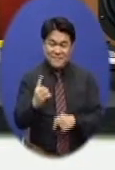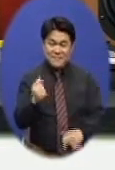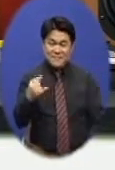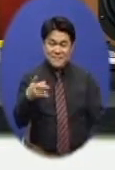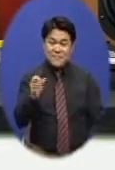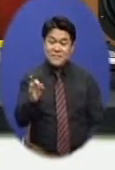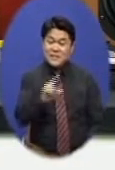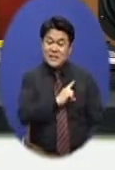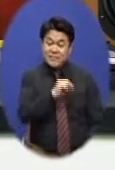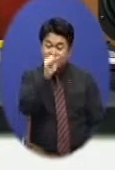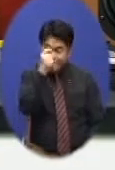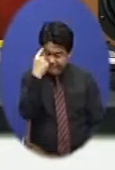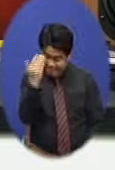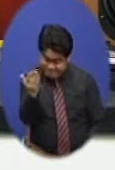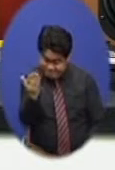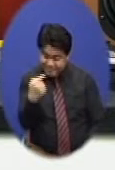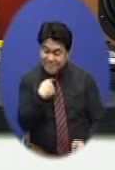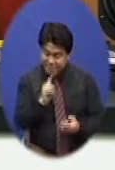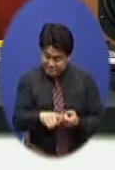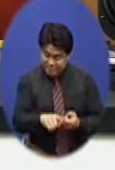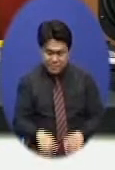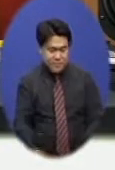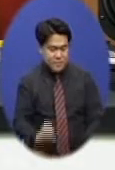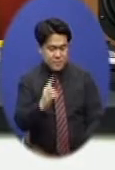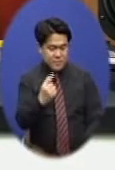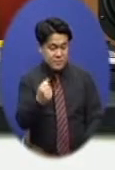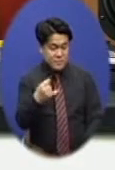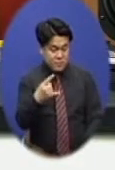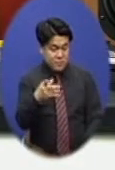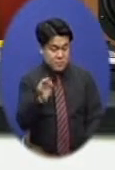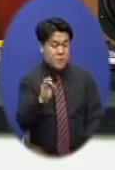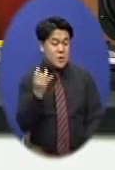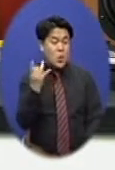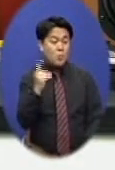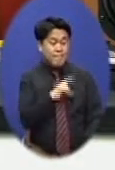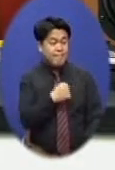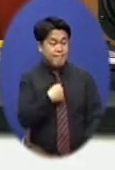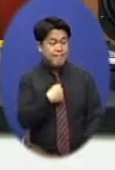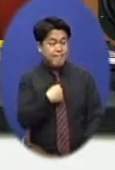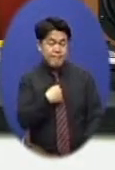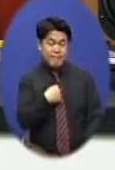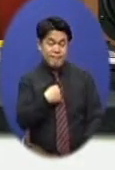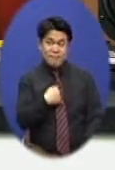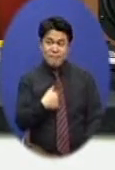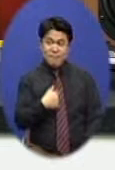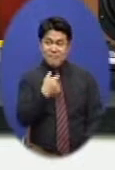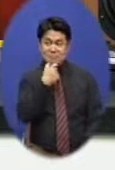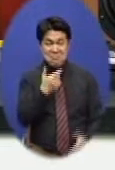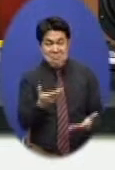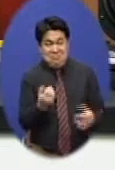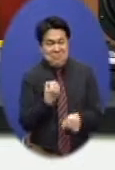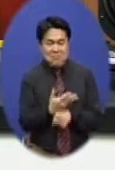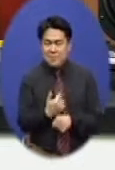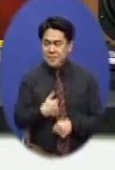원희정이란 이름이 좋아요? 온희정이요? 네. 온희정이란 뭐 제 본명이니까 싫어도 뭐 어쩔 수 없죠. 제가